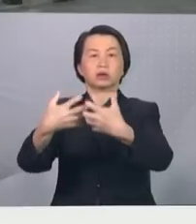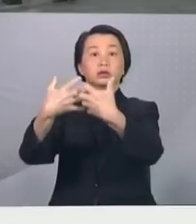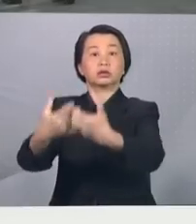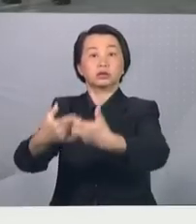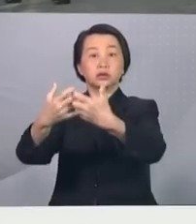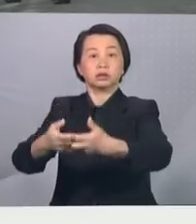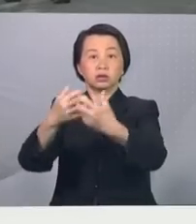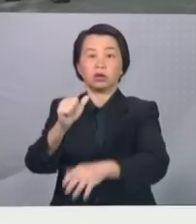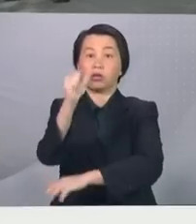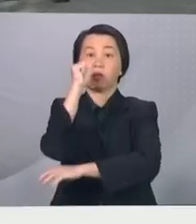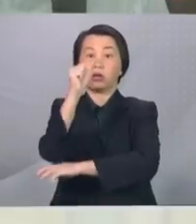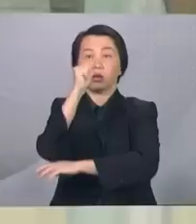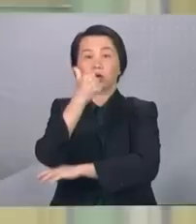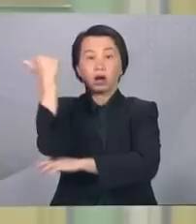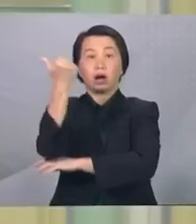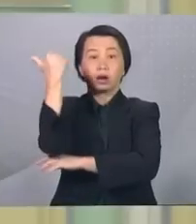arak